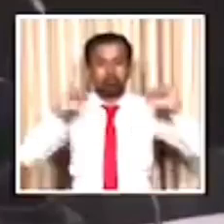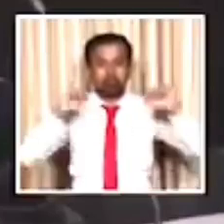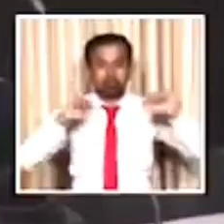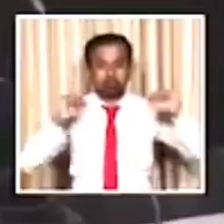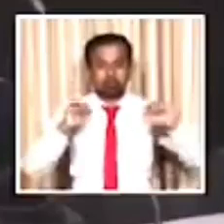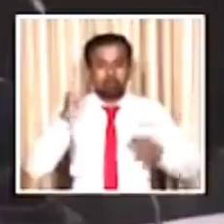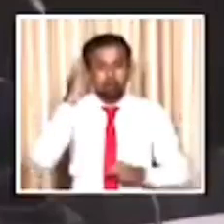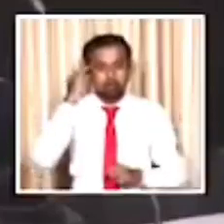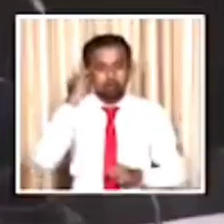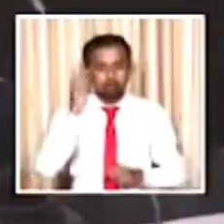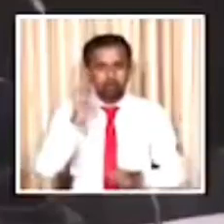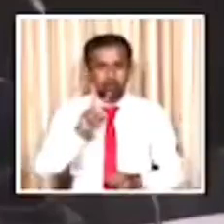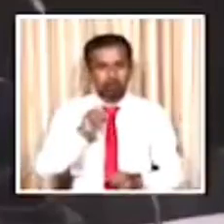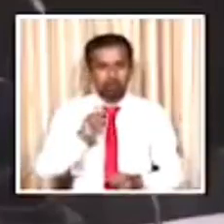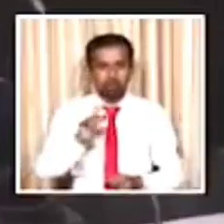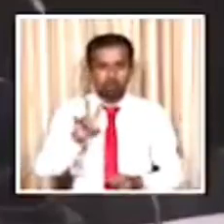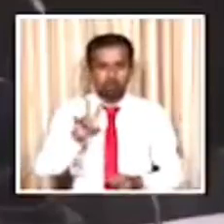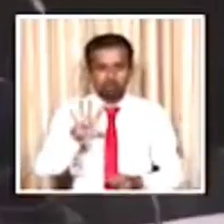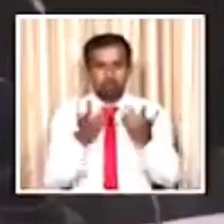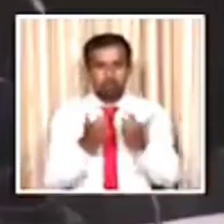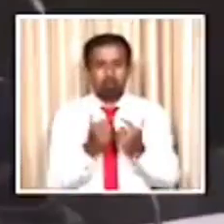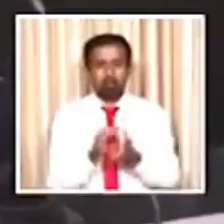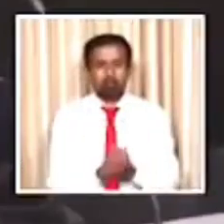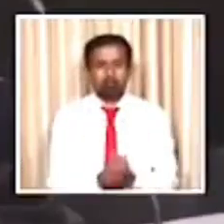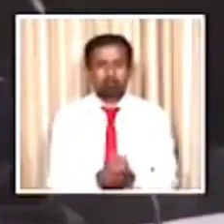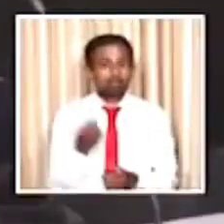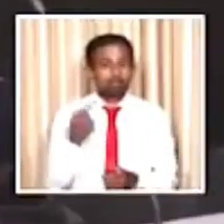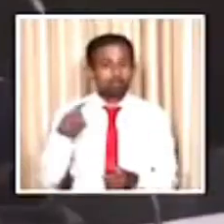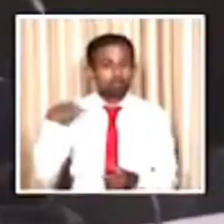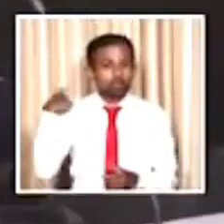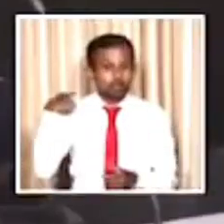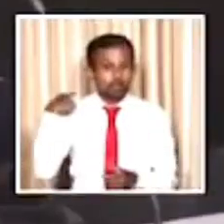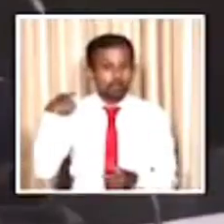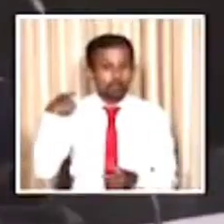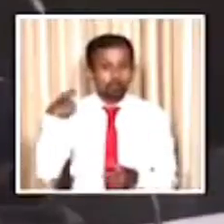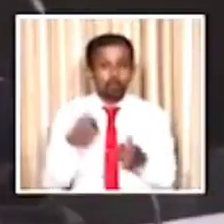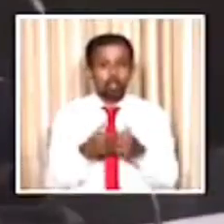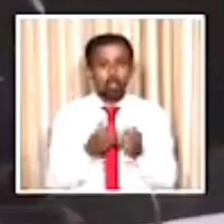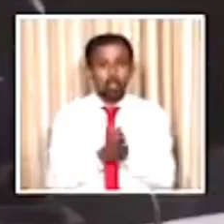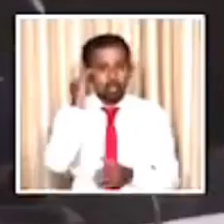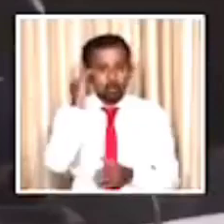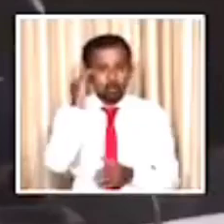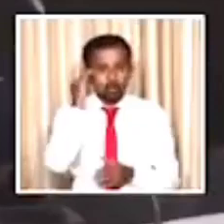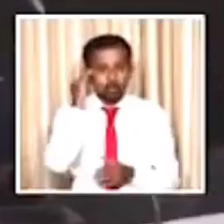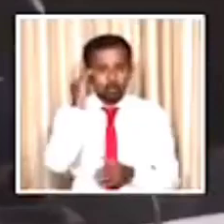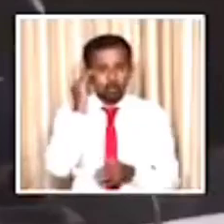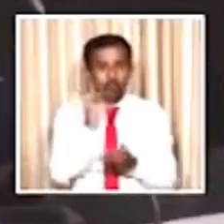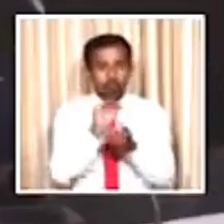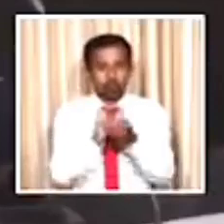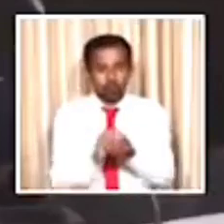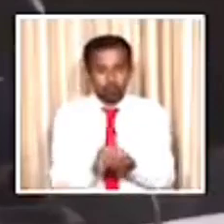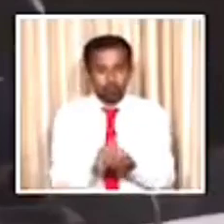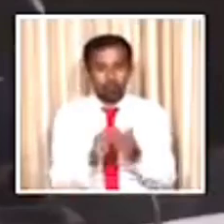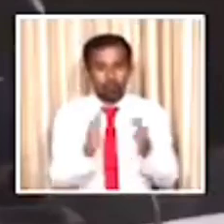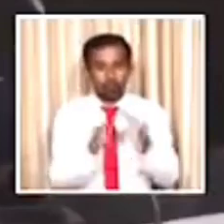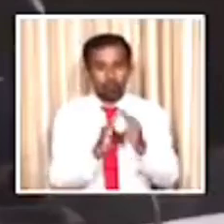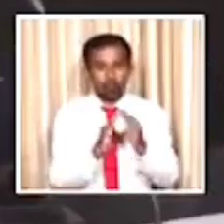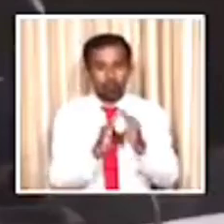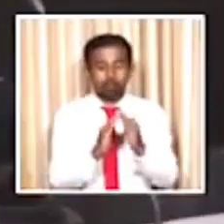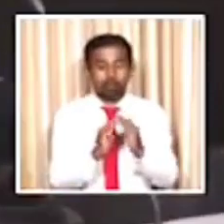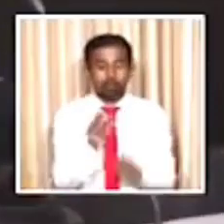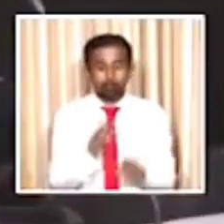பேசும் போது நாம் மற்றவர்கள் என்ன சொல்கின்றார்கள் என்பதை பார்க்கின்றோமே தவிர எமக்குள் இருக்கின்ற இனவாத தொடர்பில் கருத்து கொள்வது